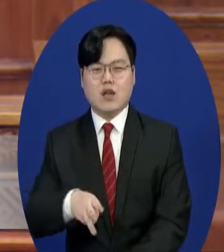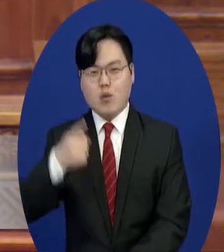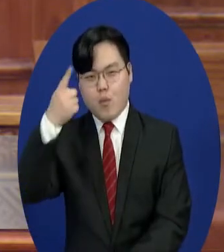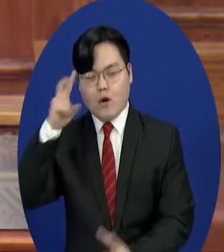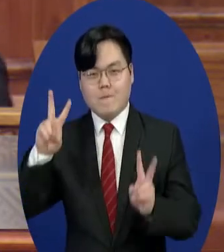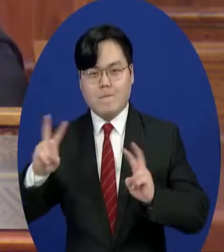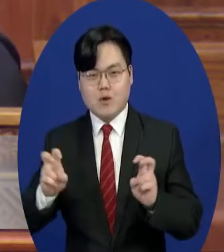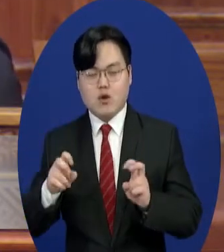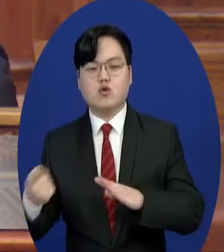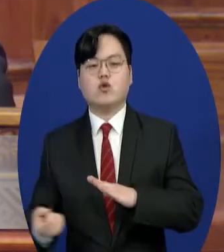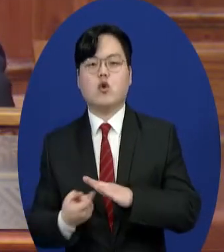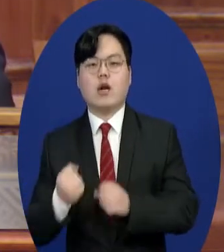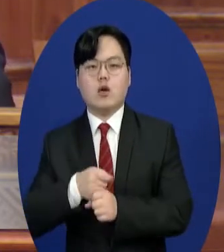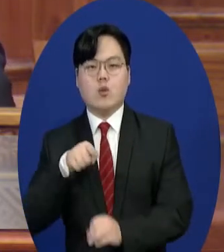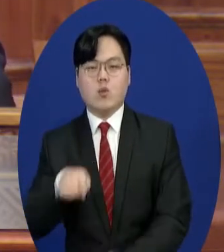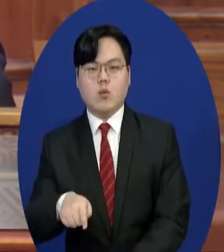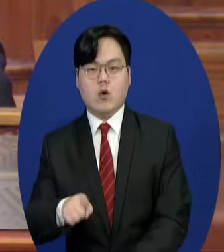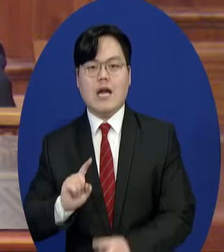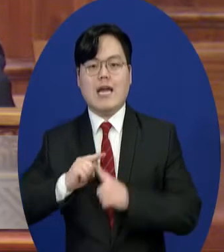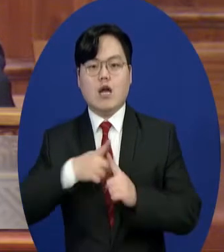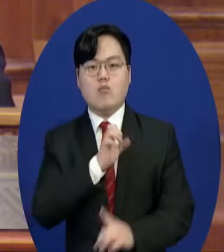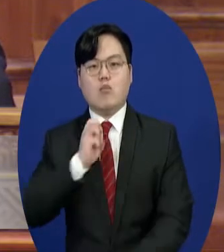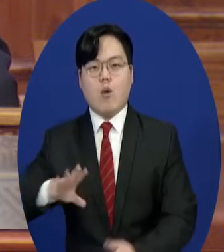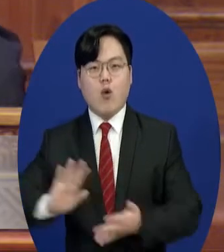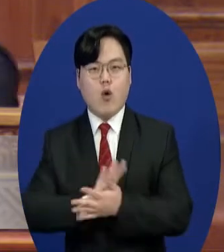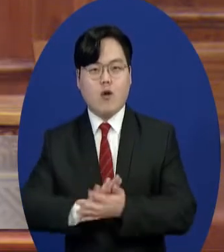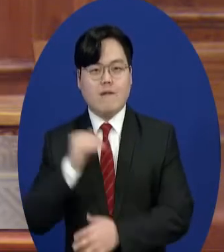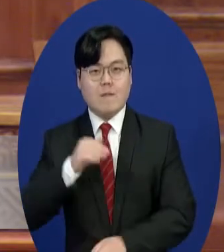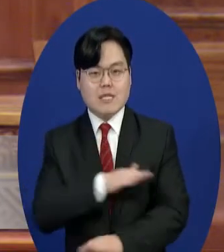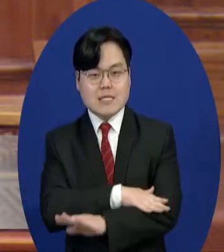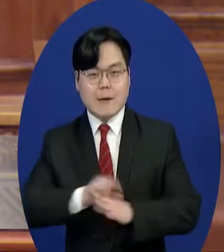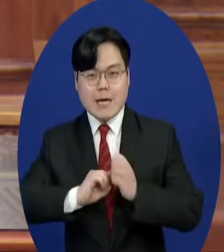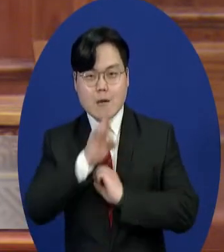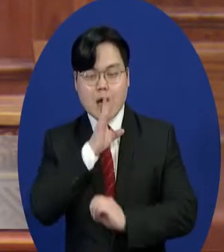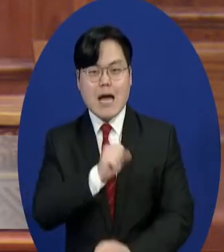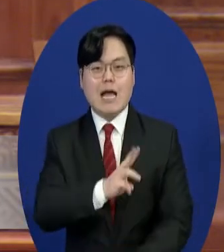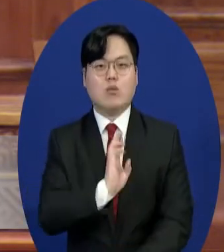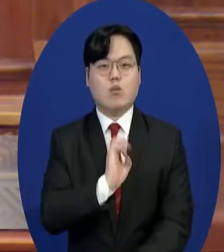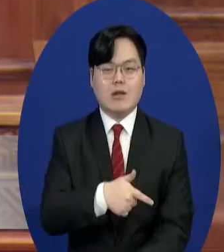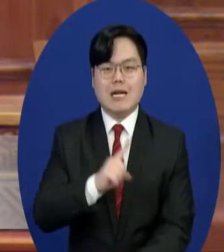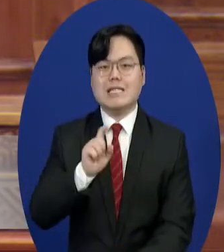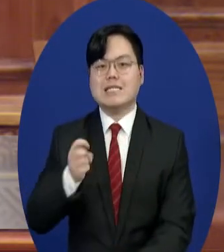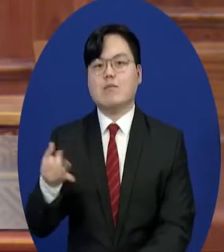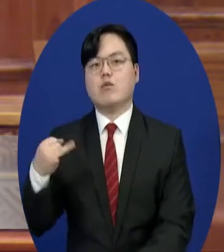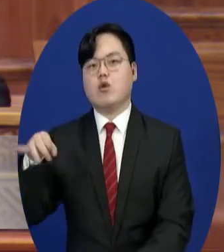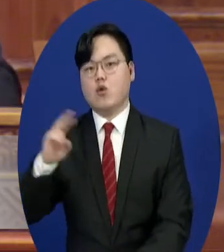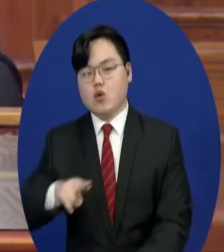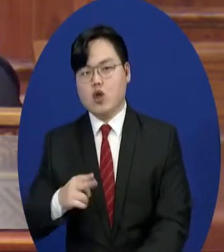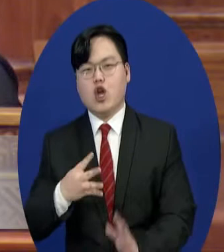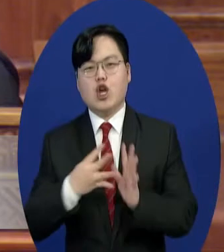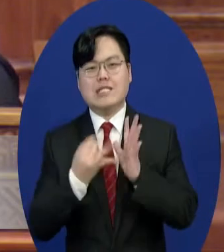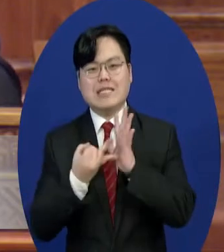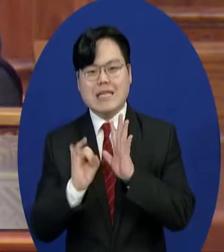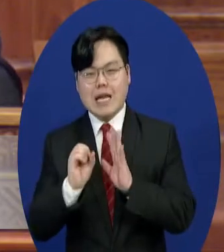учиртай. Хилийн боомтуудыг хурдны замаар холбох ажлыг алтан булаг замын үүд боомтуудыг холбосон 987